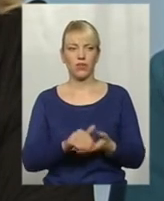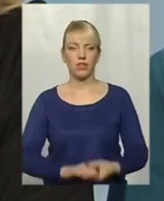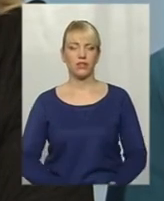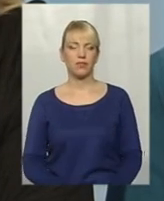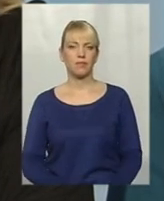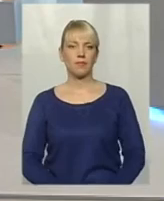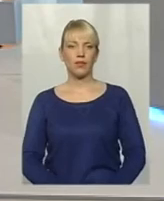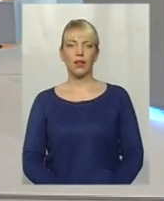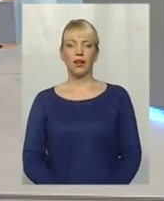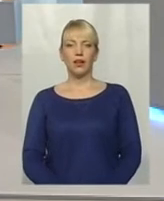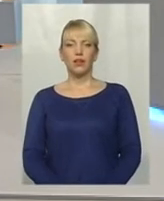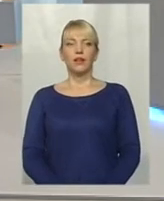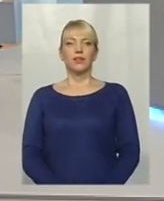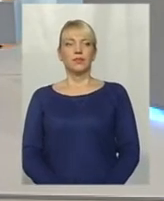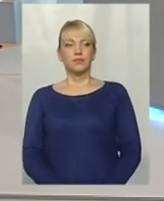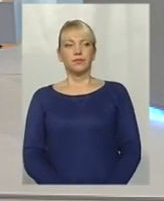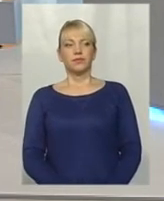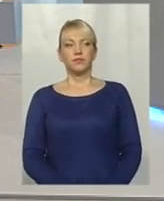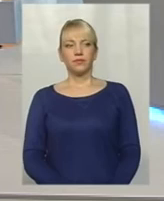таке. Скажіть, будь ласка,